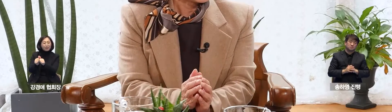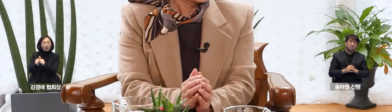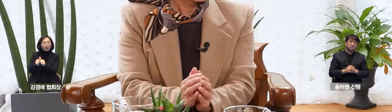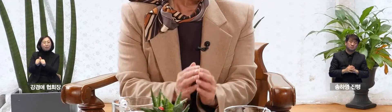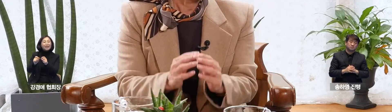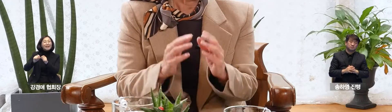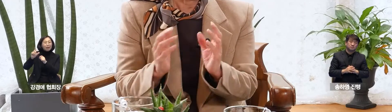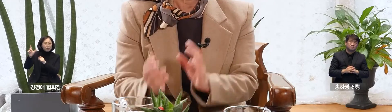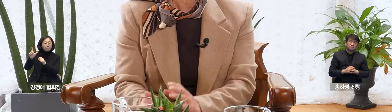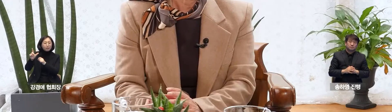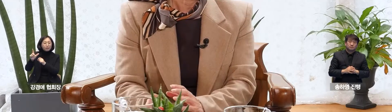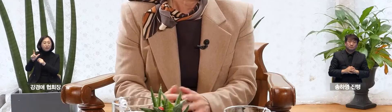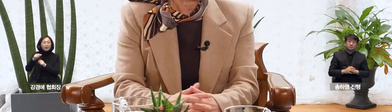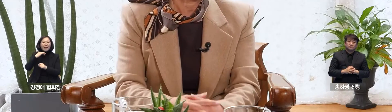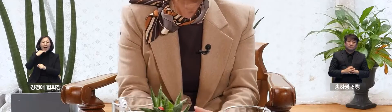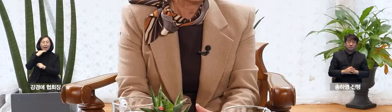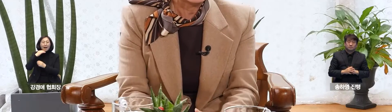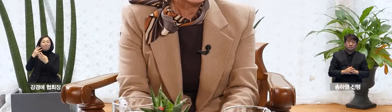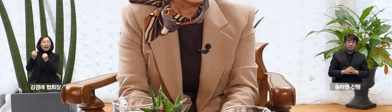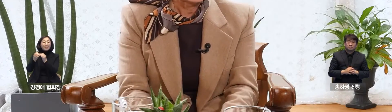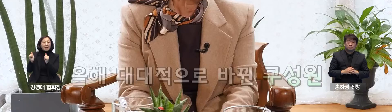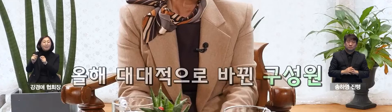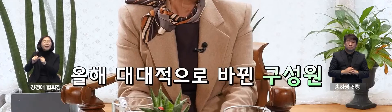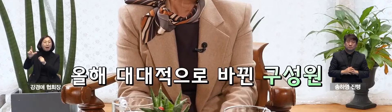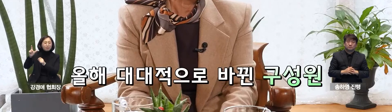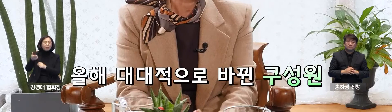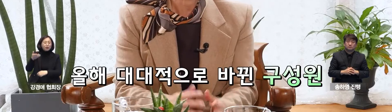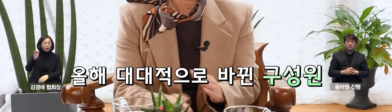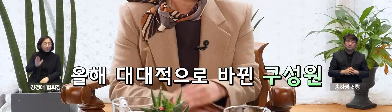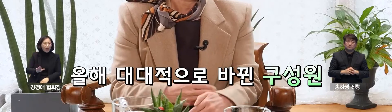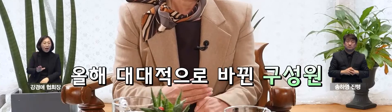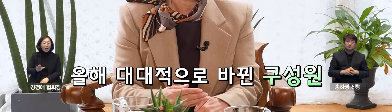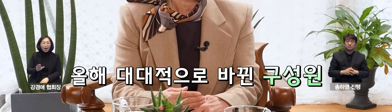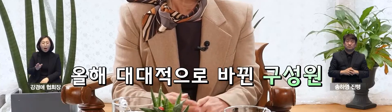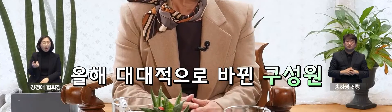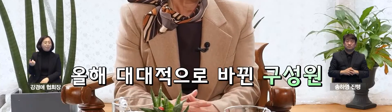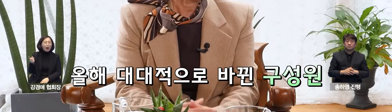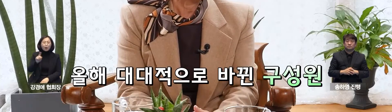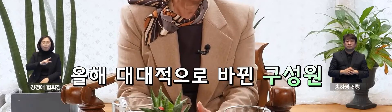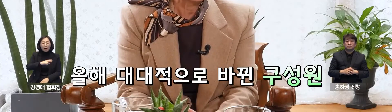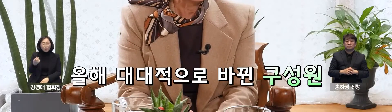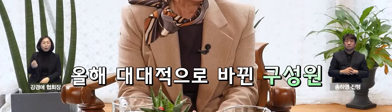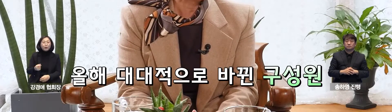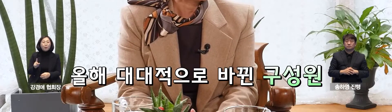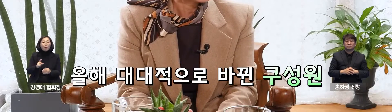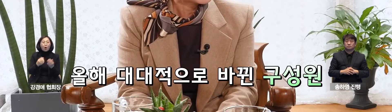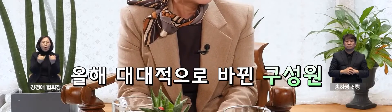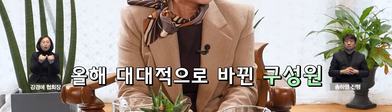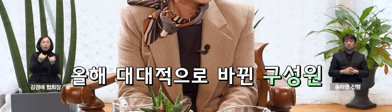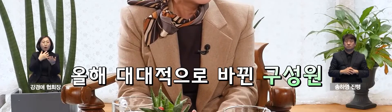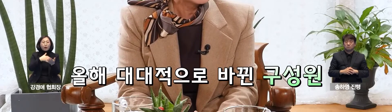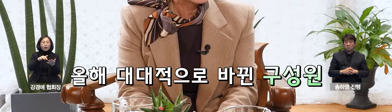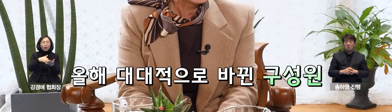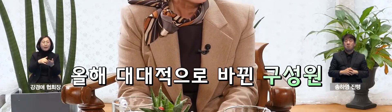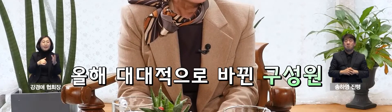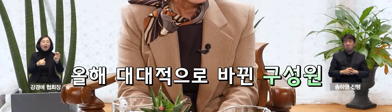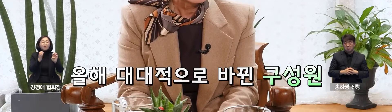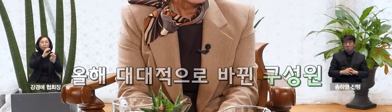남성분들이 많았고 연령대가 높은 분들이 많았는데 올해 대대적으로 바뀌었어요. 그렇습니까? 여성 인원이 40%가